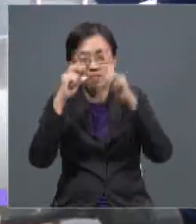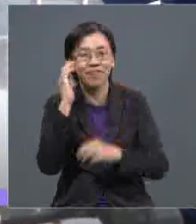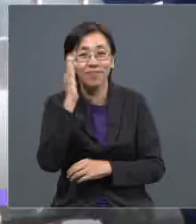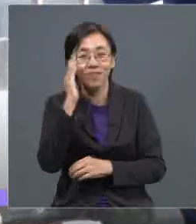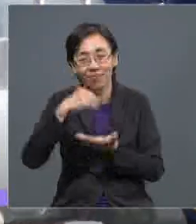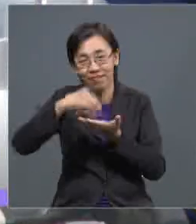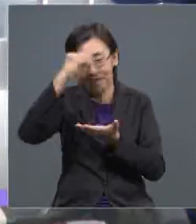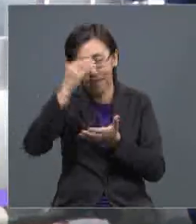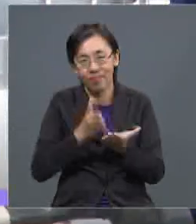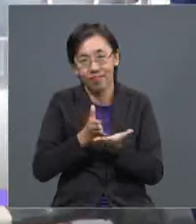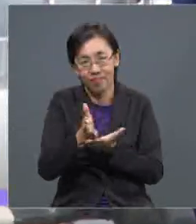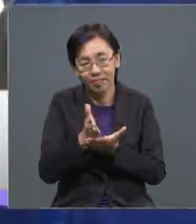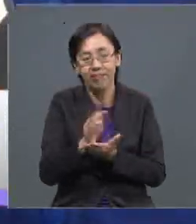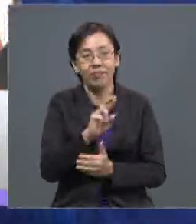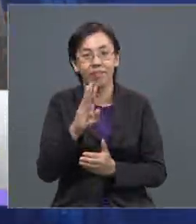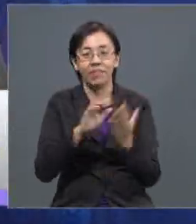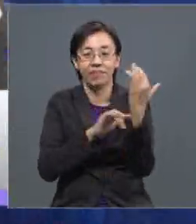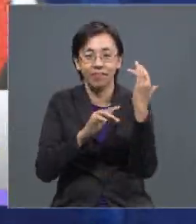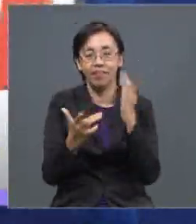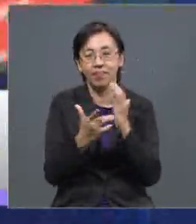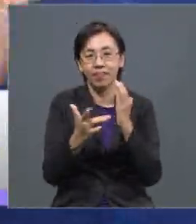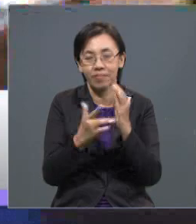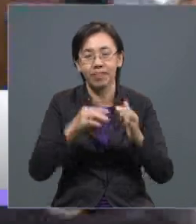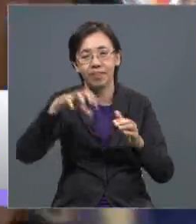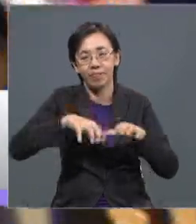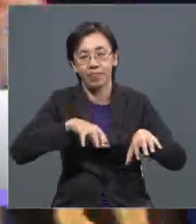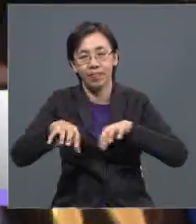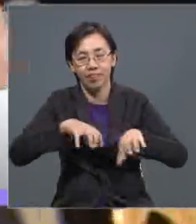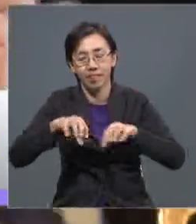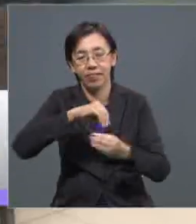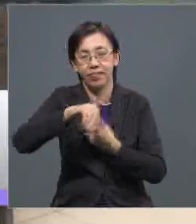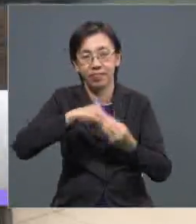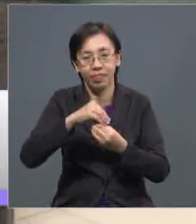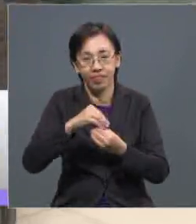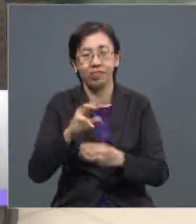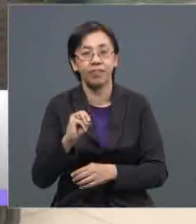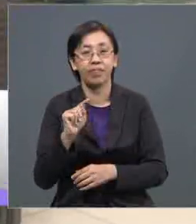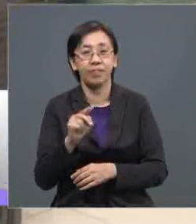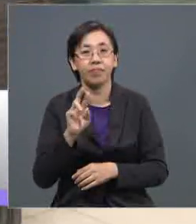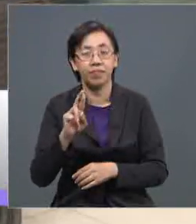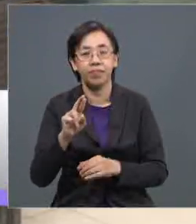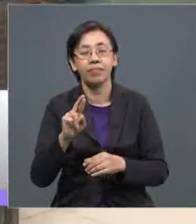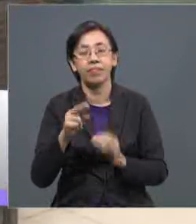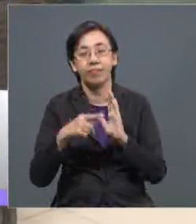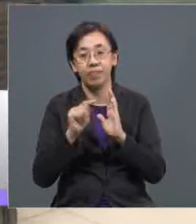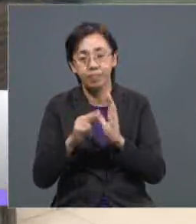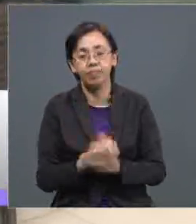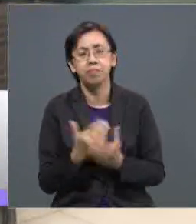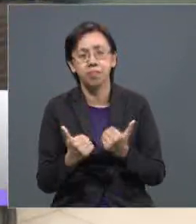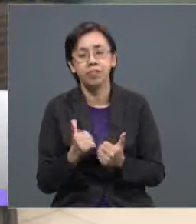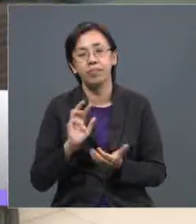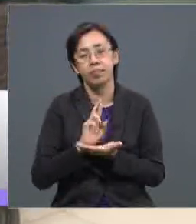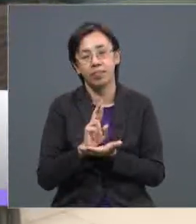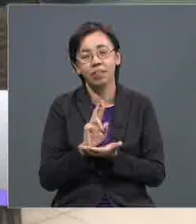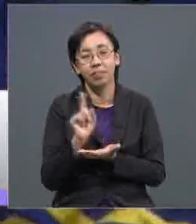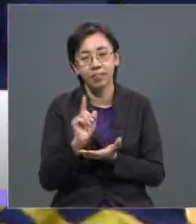นักศึกษาสาขาวิชาระบบสารสนเทศคณะบริหารธุรกิจมทร.ธัญบุรีเนี่ยคว้ารางวัลชนะเลิศอันดับหนึ่ง